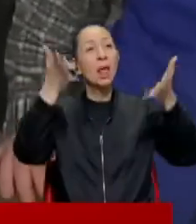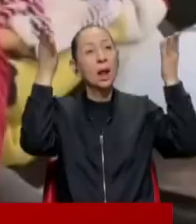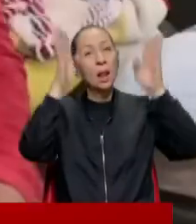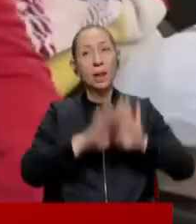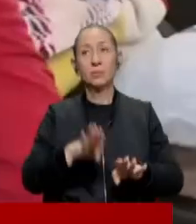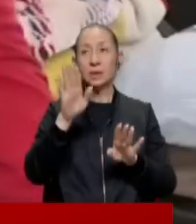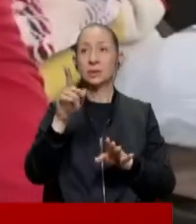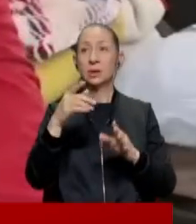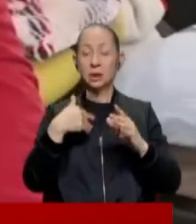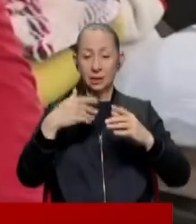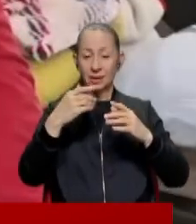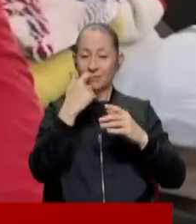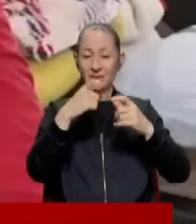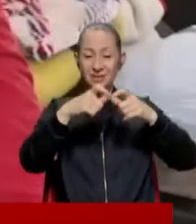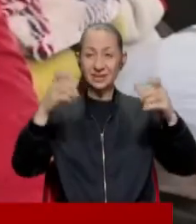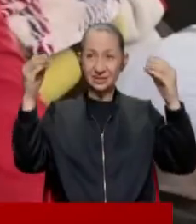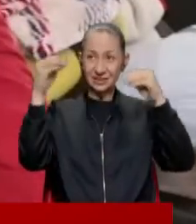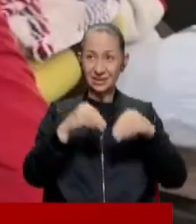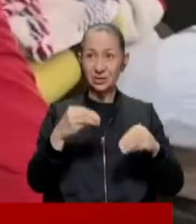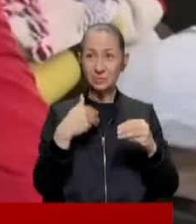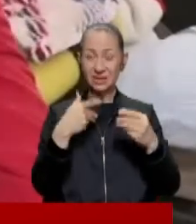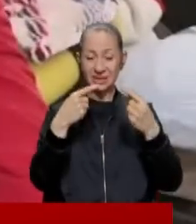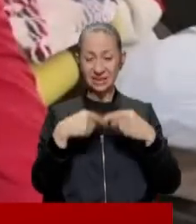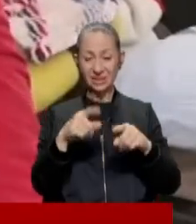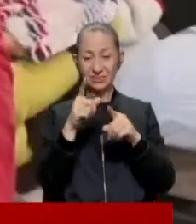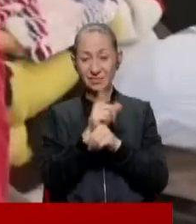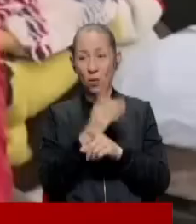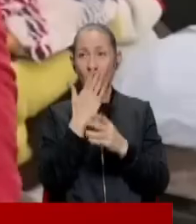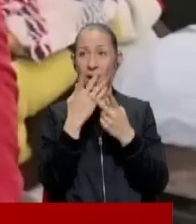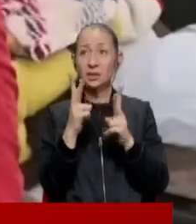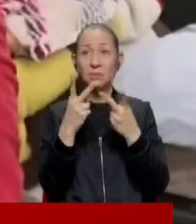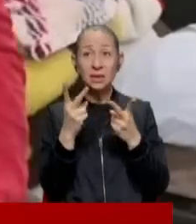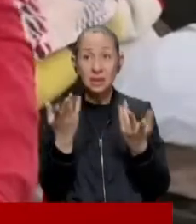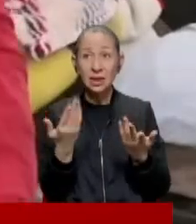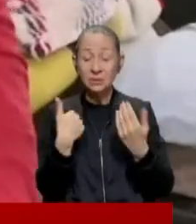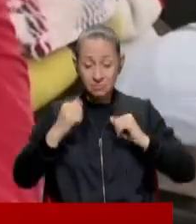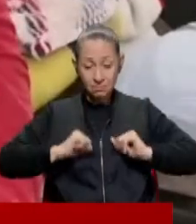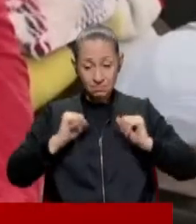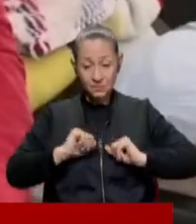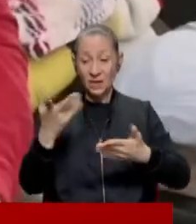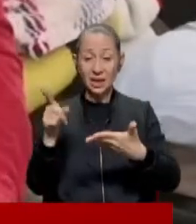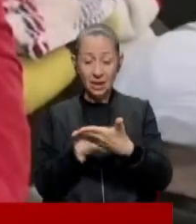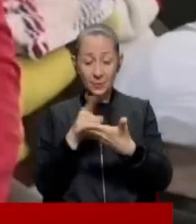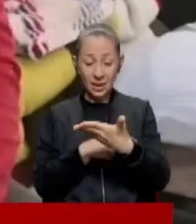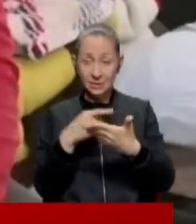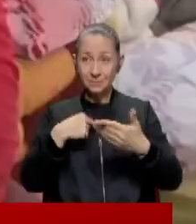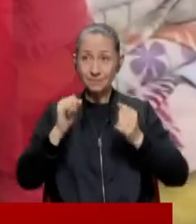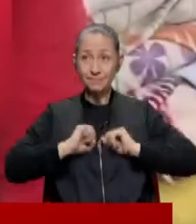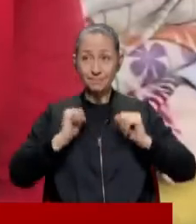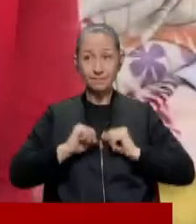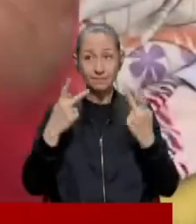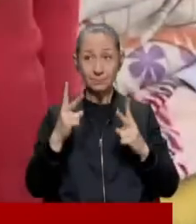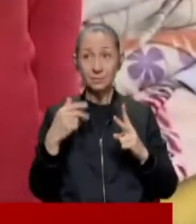kaldı konteyner getirip bize sınıf falan okula açabilirler ya da tabletle online ders de olabilir